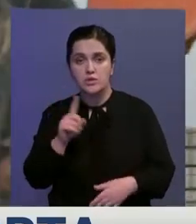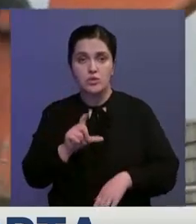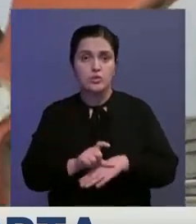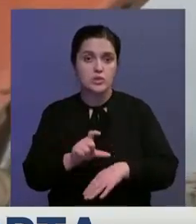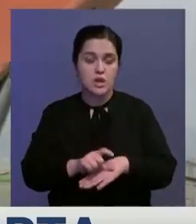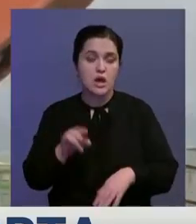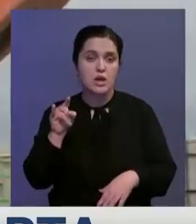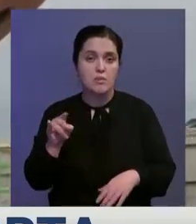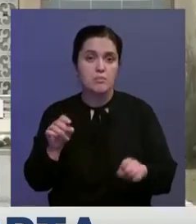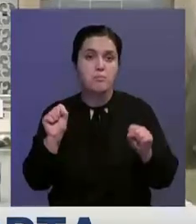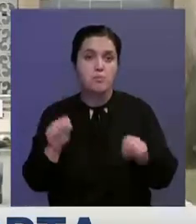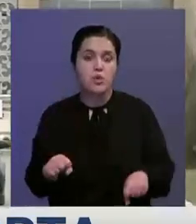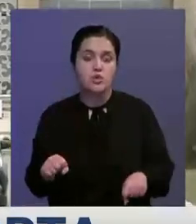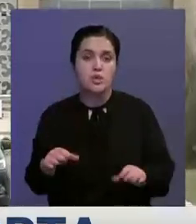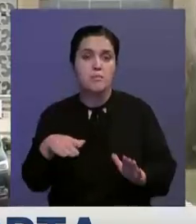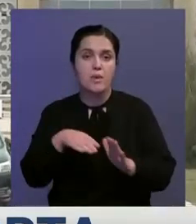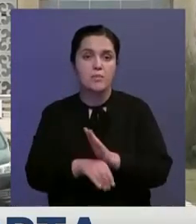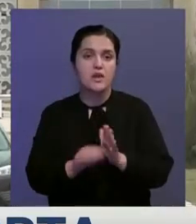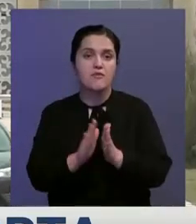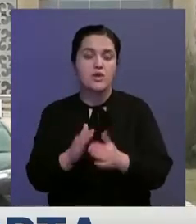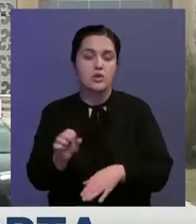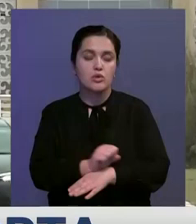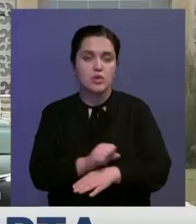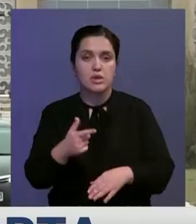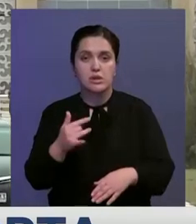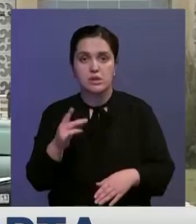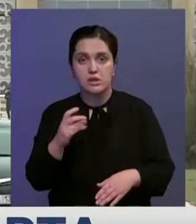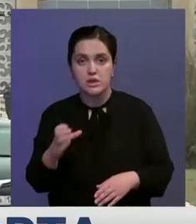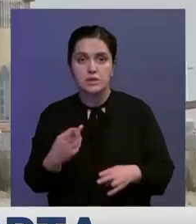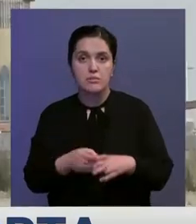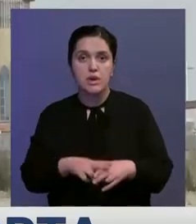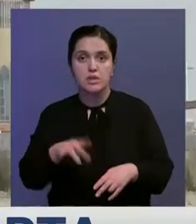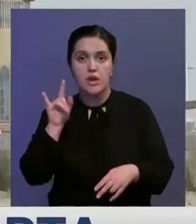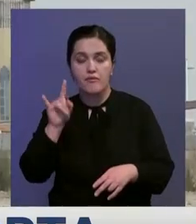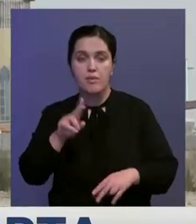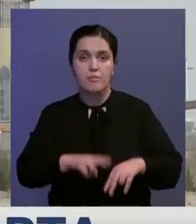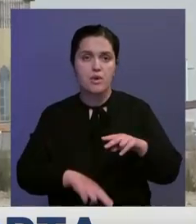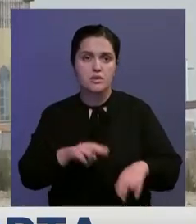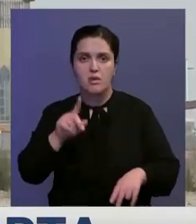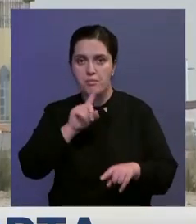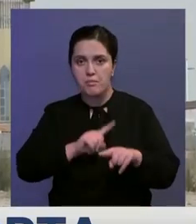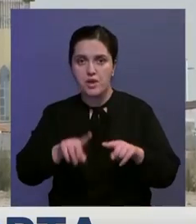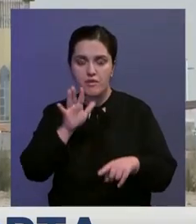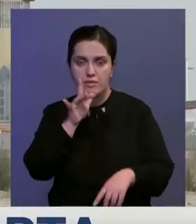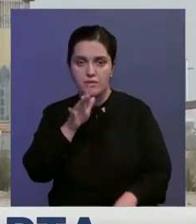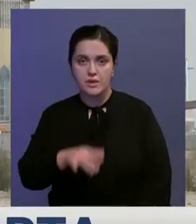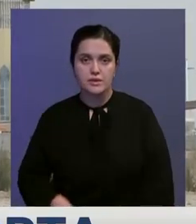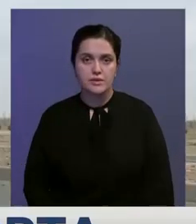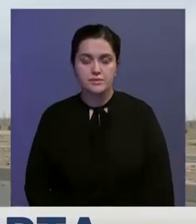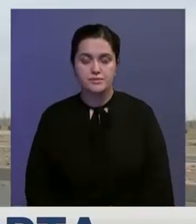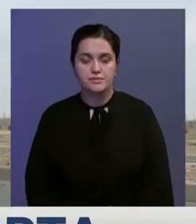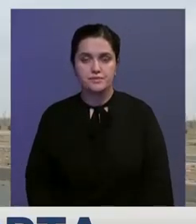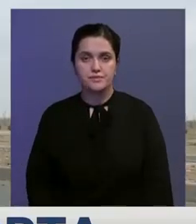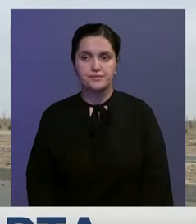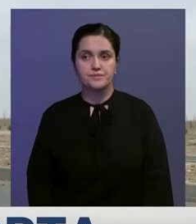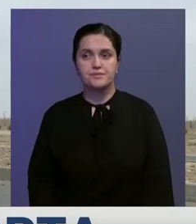туркестанский аэропорт может попасть в книгу рекордов Гиннесса как воздушная гавань, построенная в самые кратчайшие сроки. Рауль